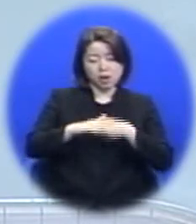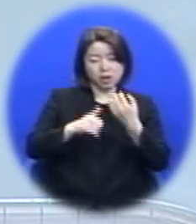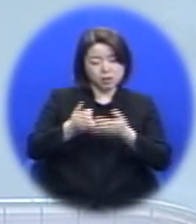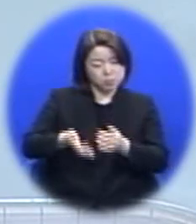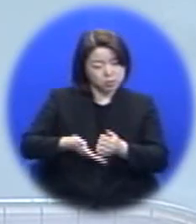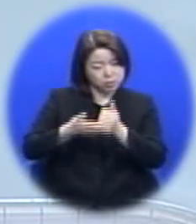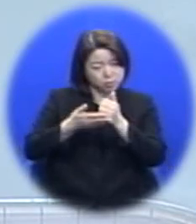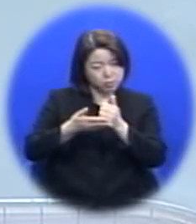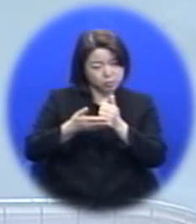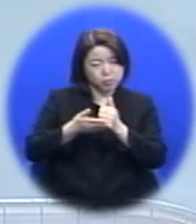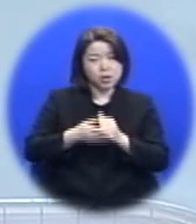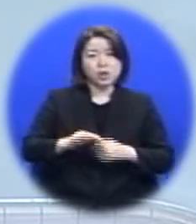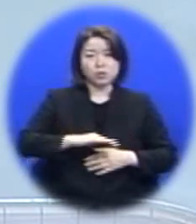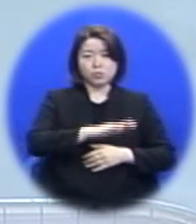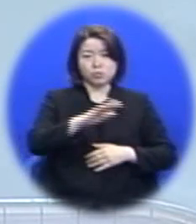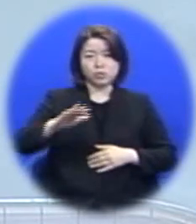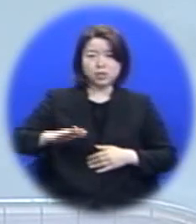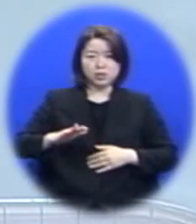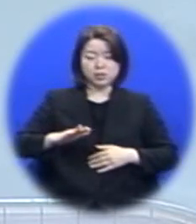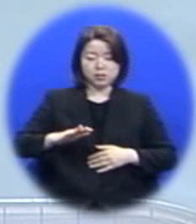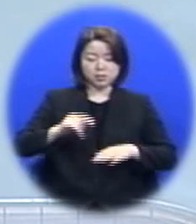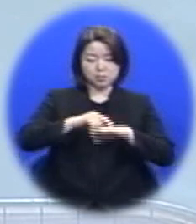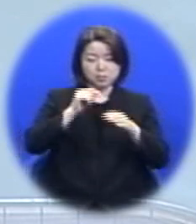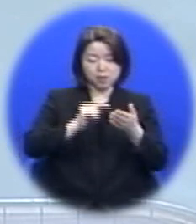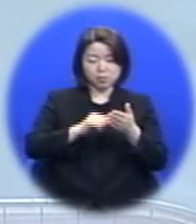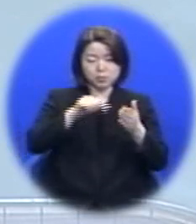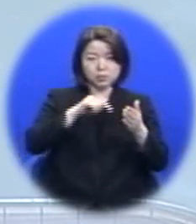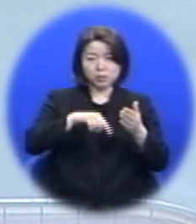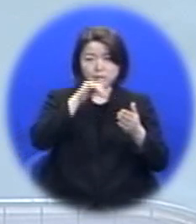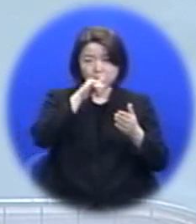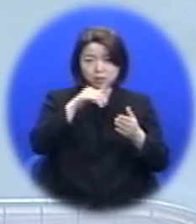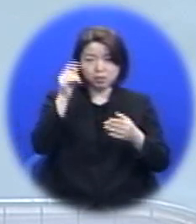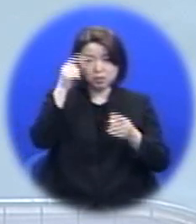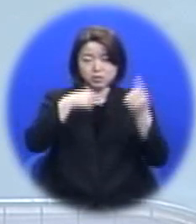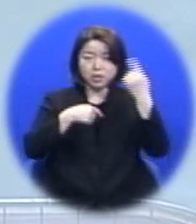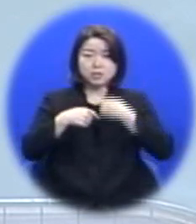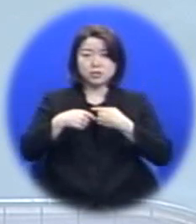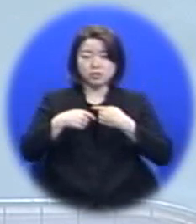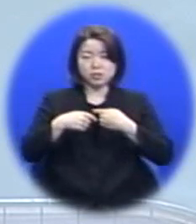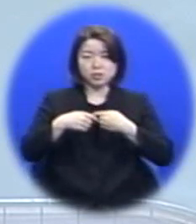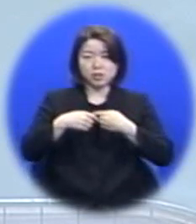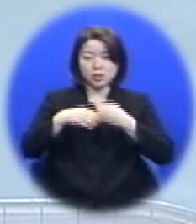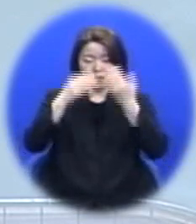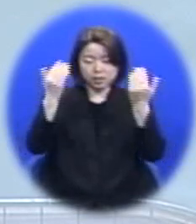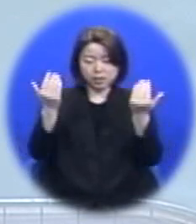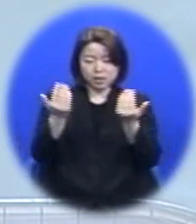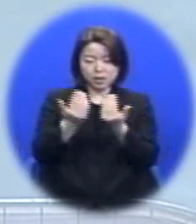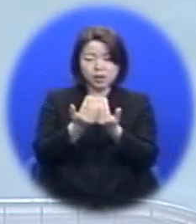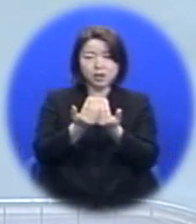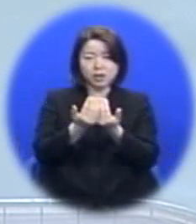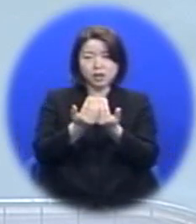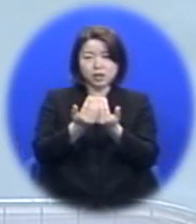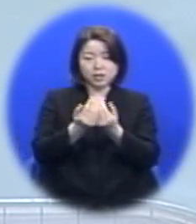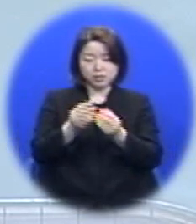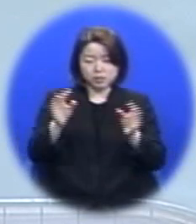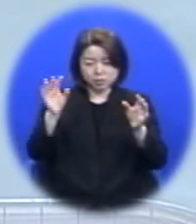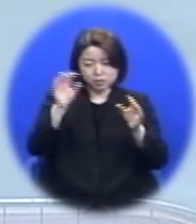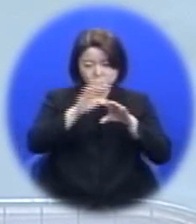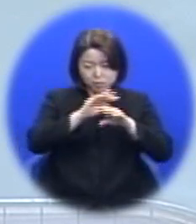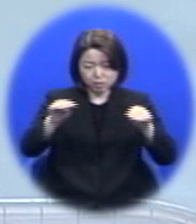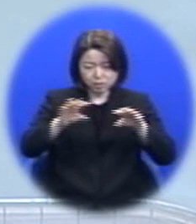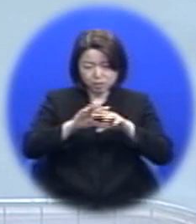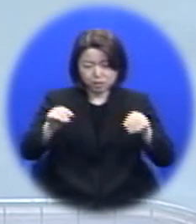우리 가족들 안에 있었던 마음의 앙금들을 다 하나님이 가라앉히시고 정리하시고